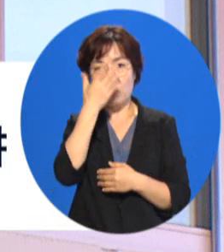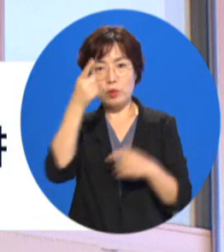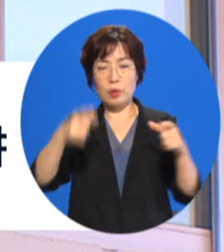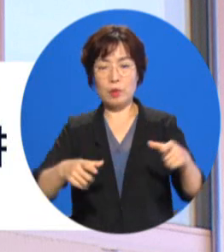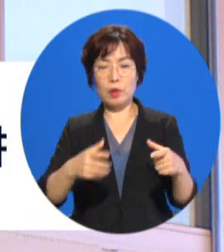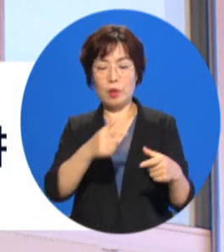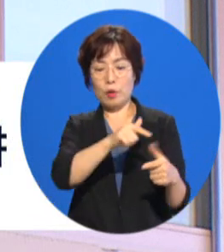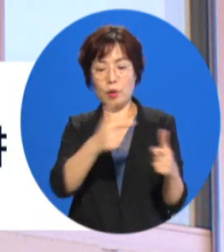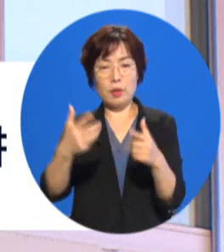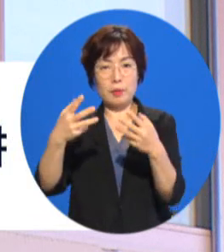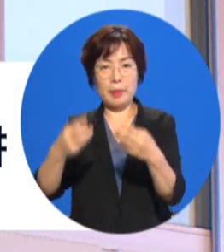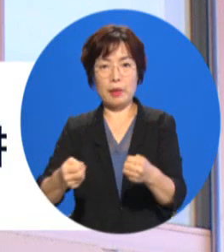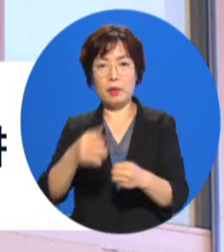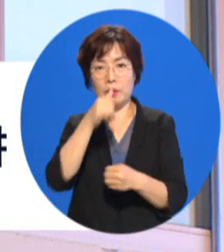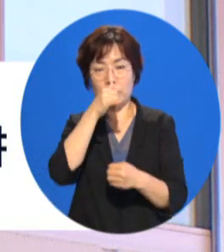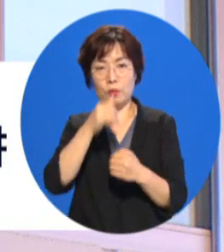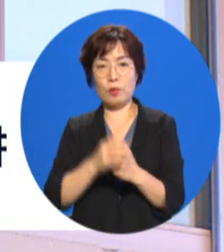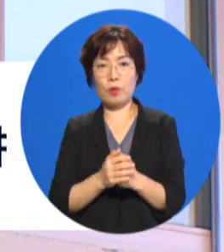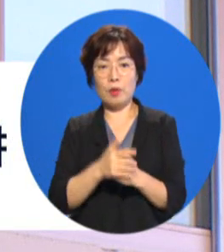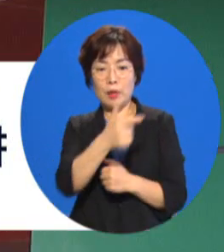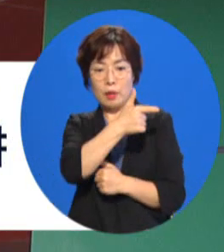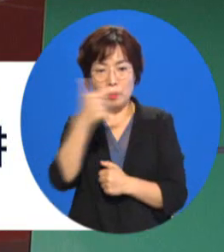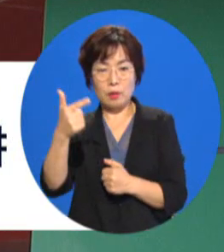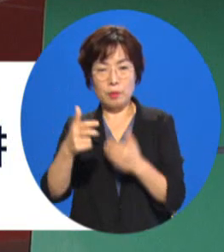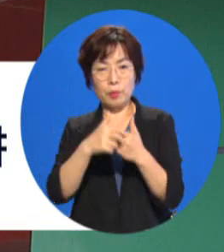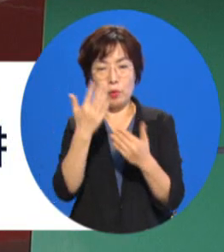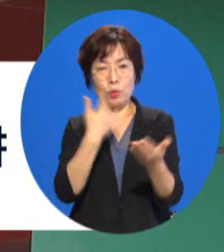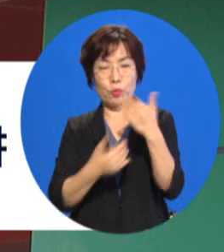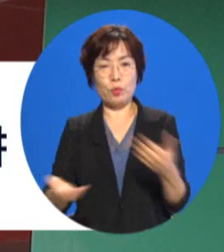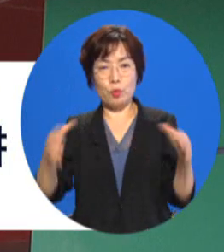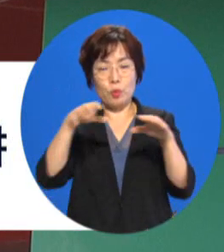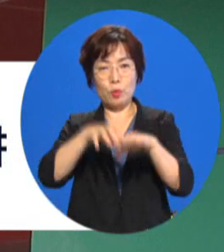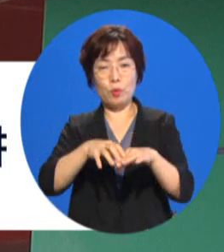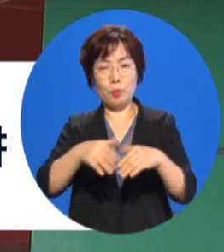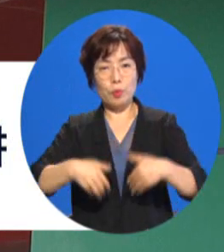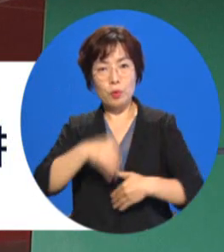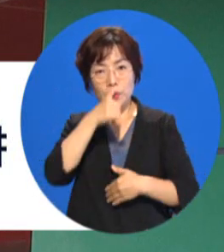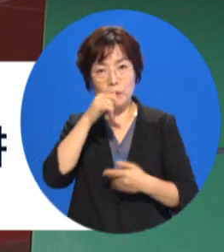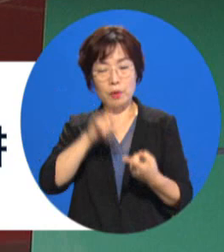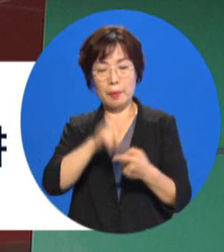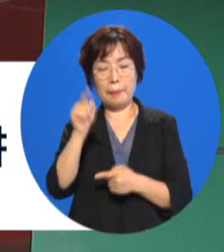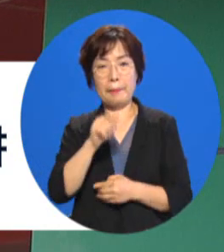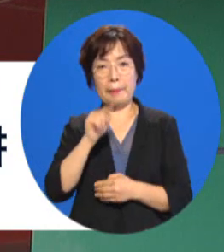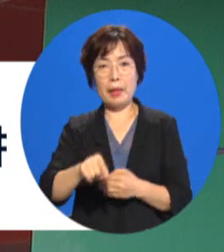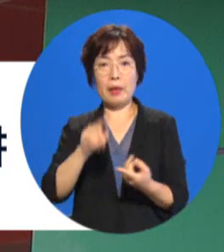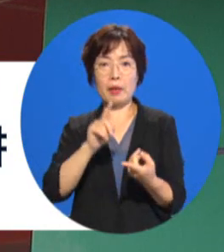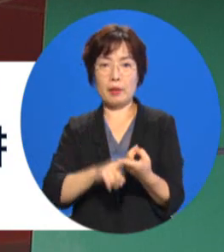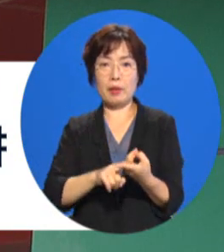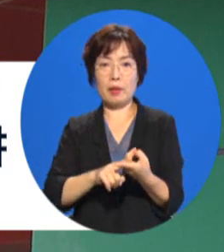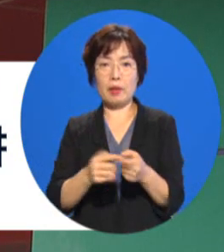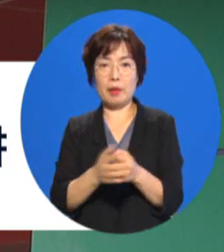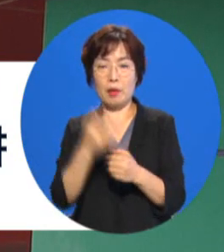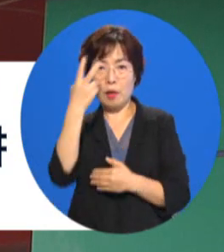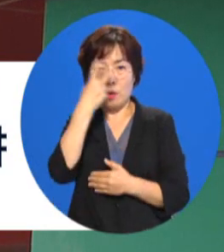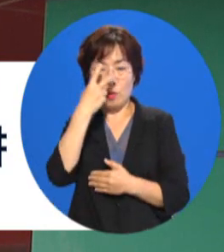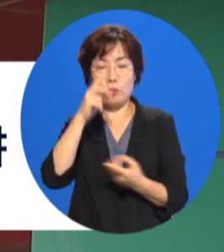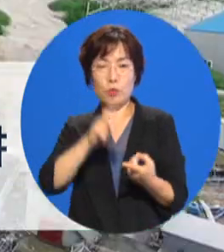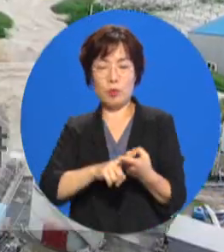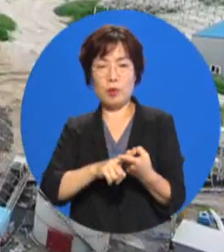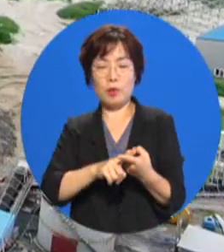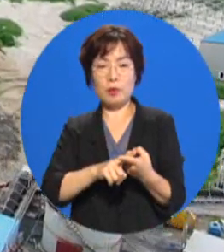있는데 순천에 과연 이렇게 큰 소각시설이 있을 필요가 있겠냐라는 걸 저희들이 검토를 한